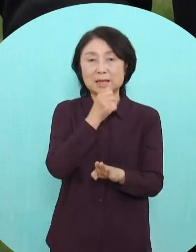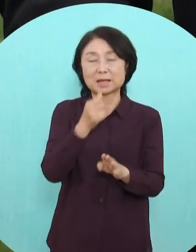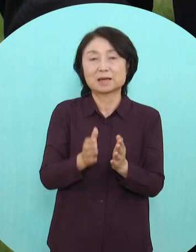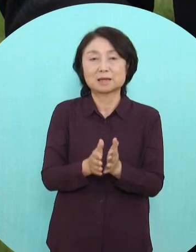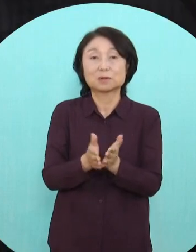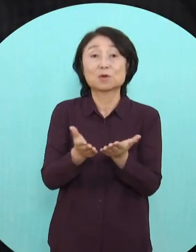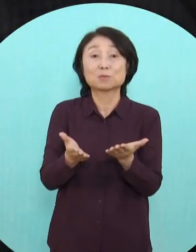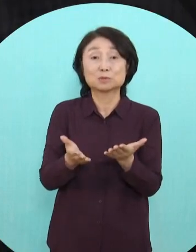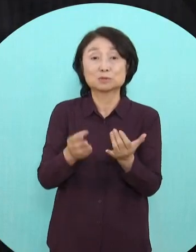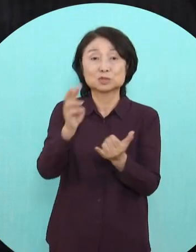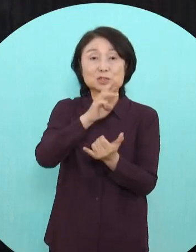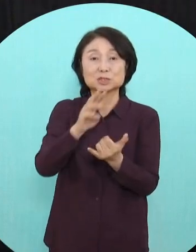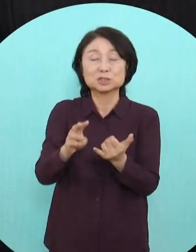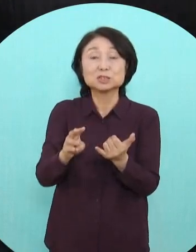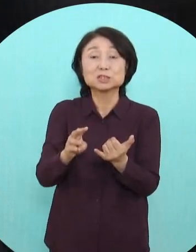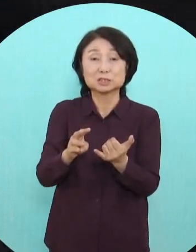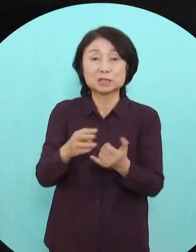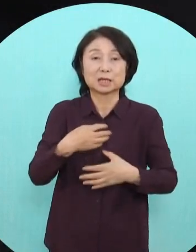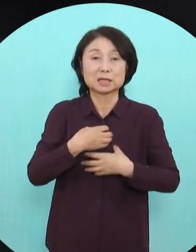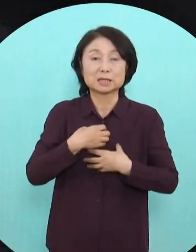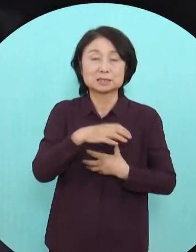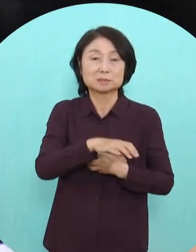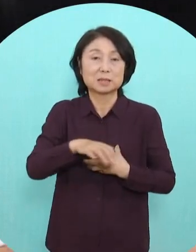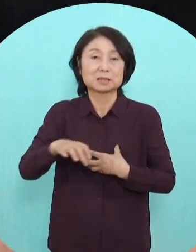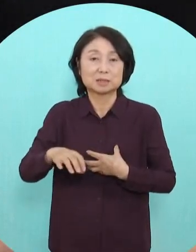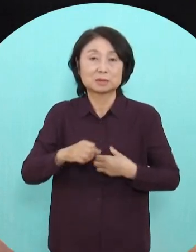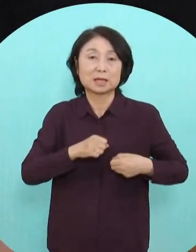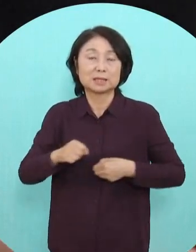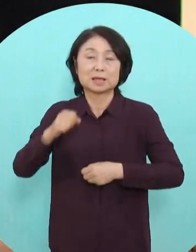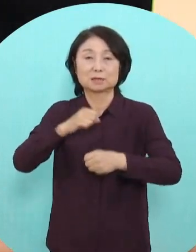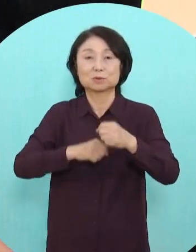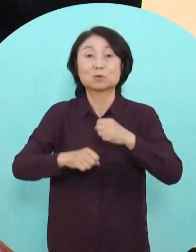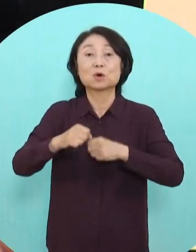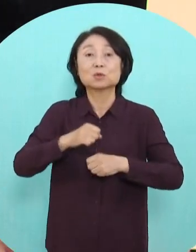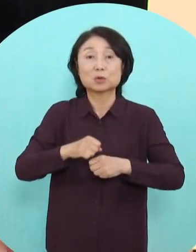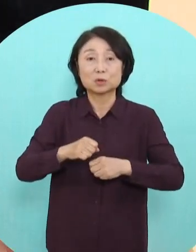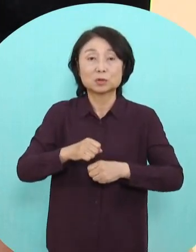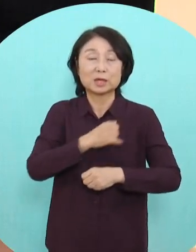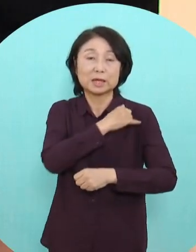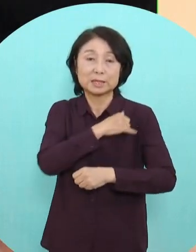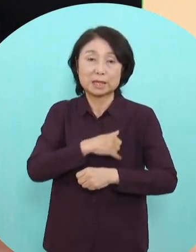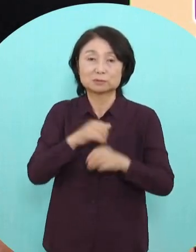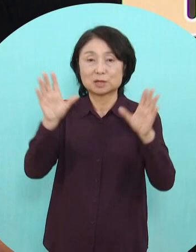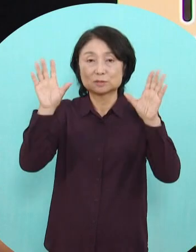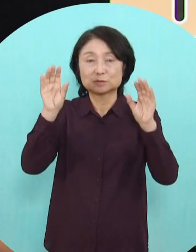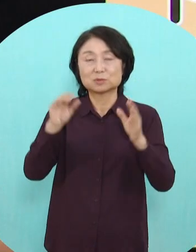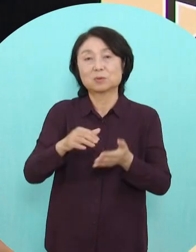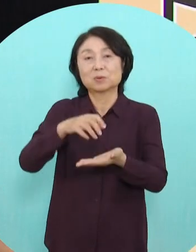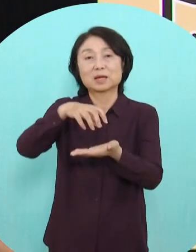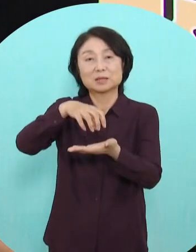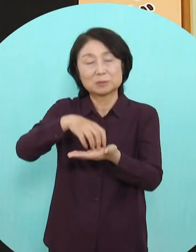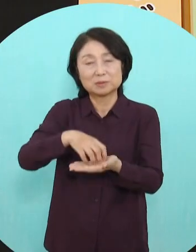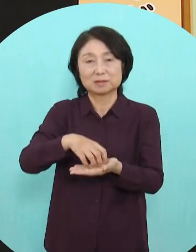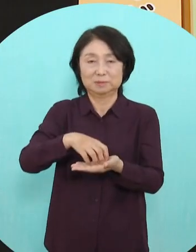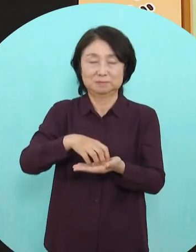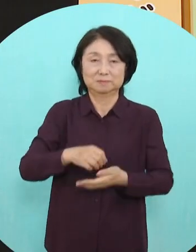ック、災害が発生しやすい場所や避難行動など災害に役立つ情報が書かれています